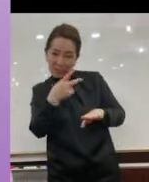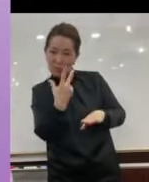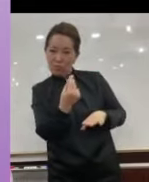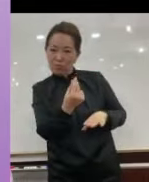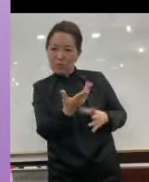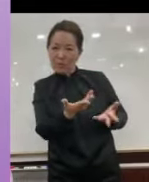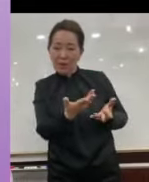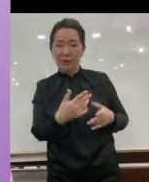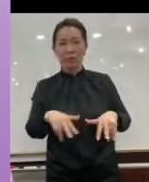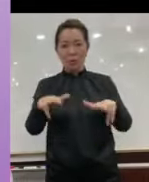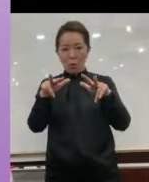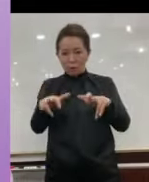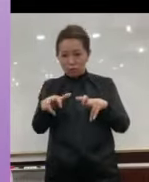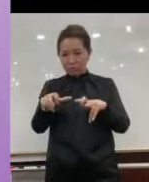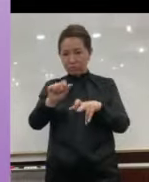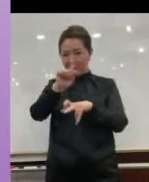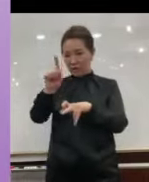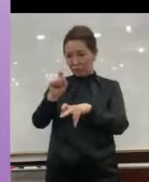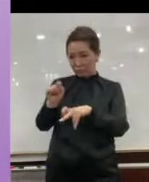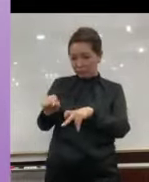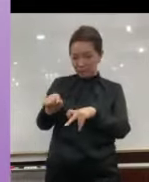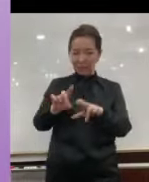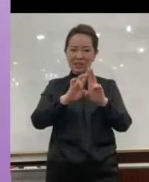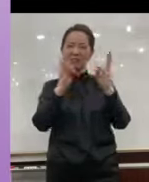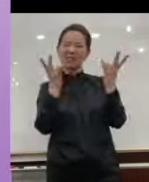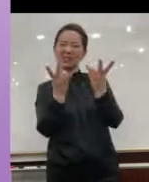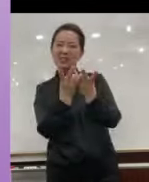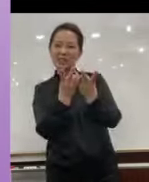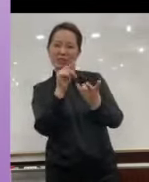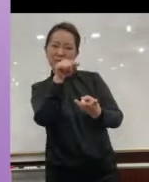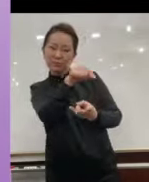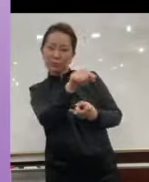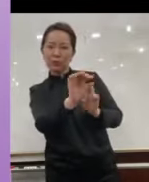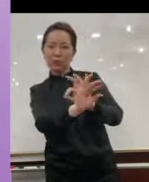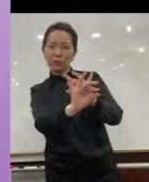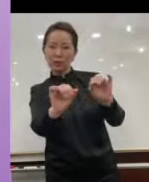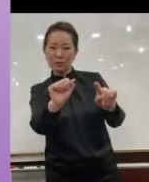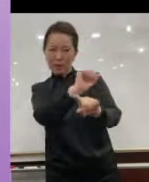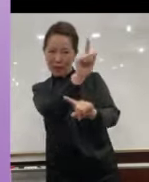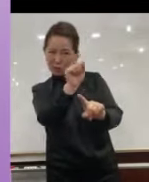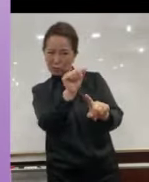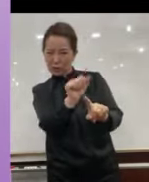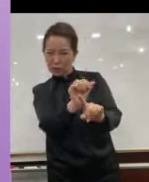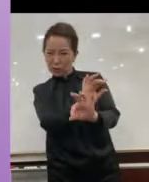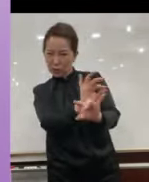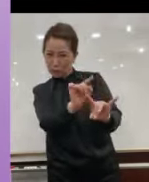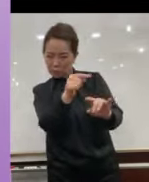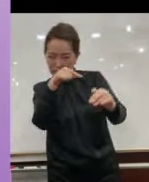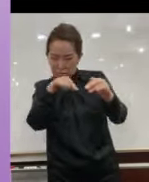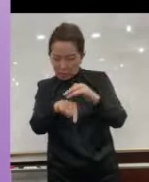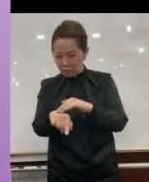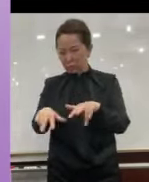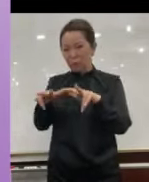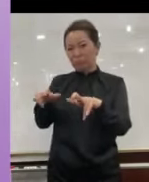одоо олон асуудлууд дундаас харьцангуй одоо бас яг бүрхэг те яг